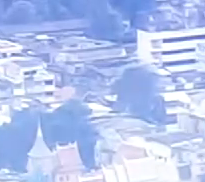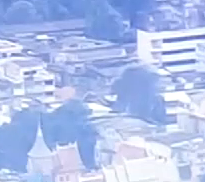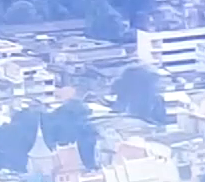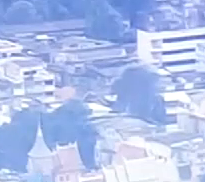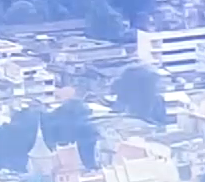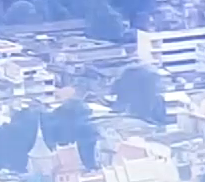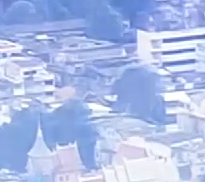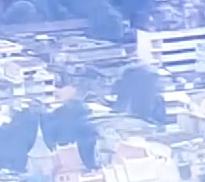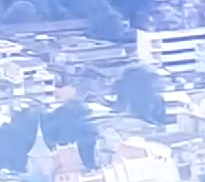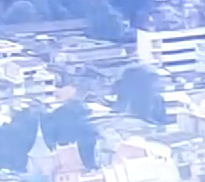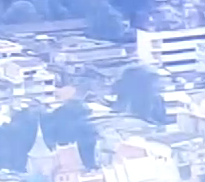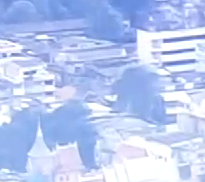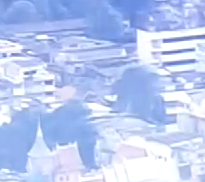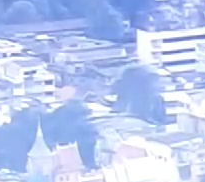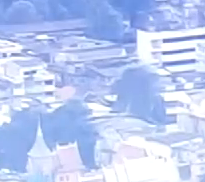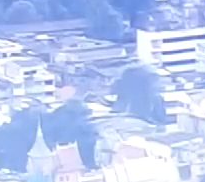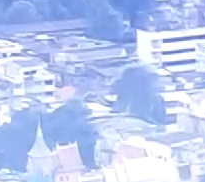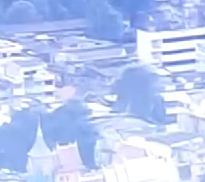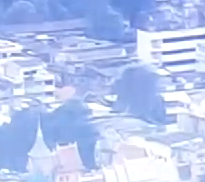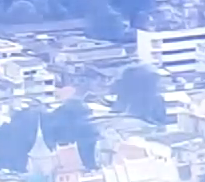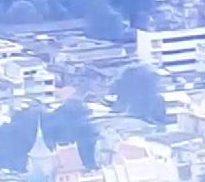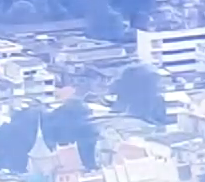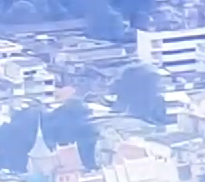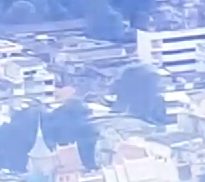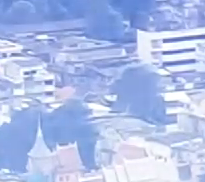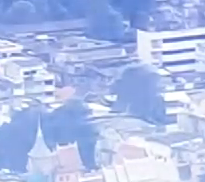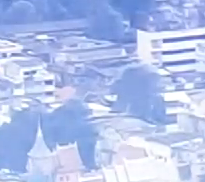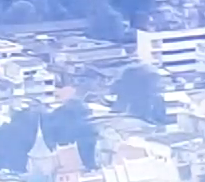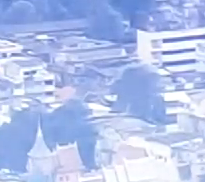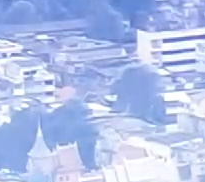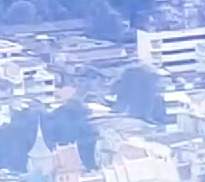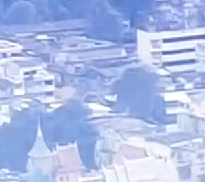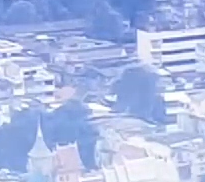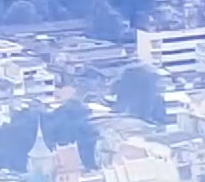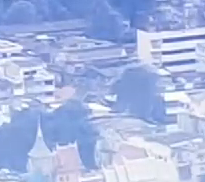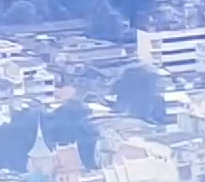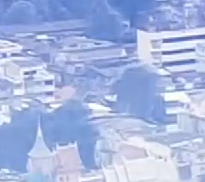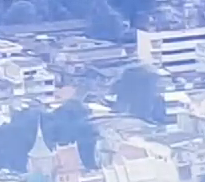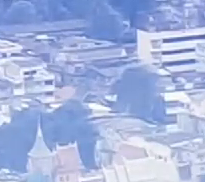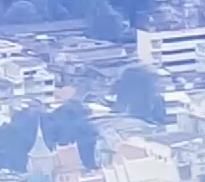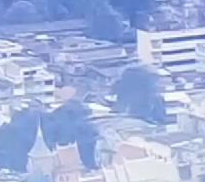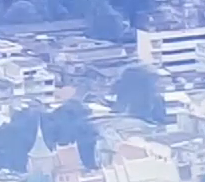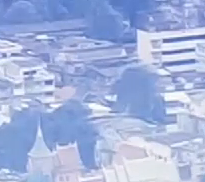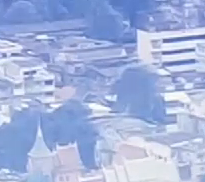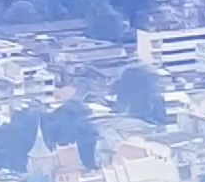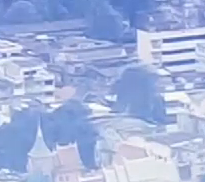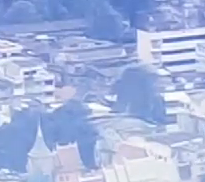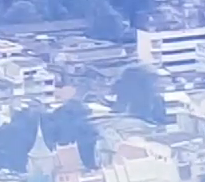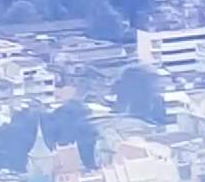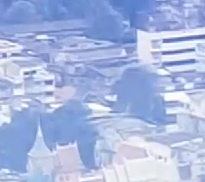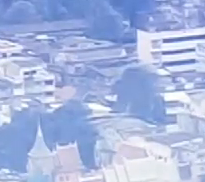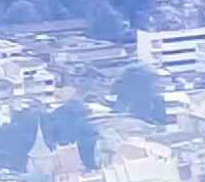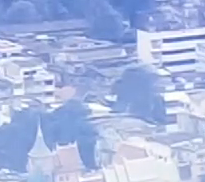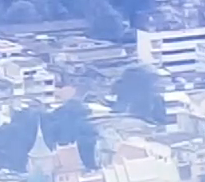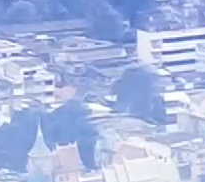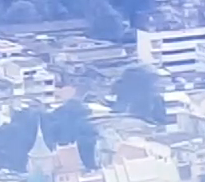สั่งการที่ได้เกิดขึ้นในช่วงสัปดาห์ก่อนมาแจ้งให้ท่านผู้ชมทราบนะครับมี